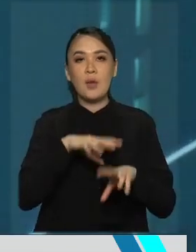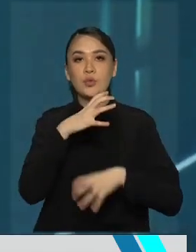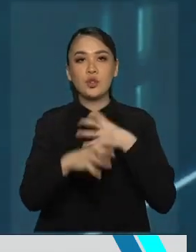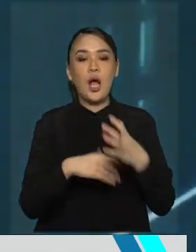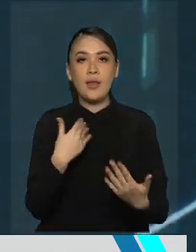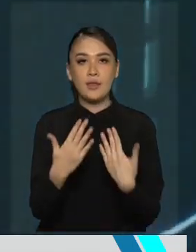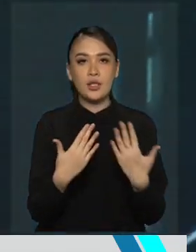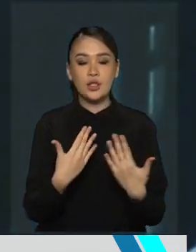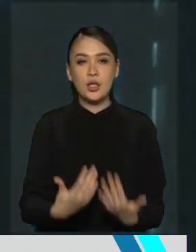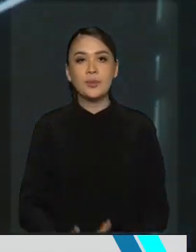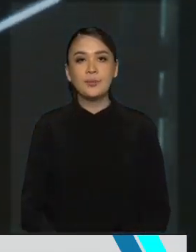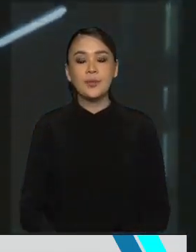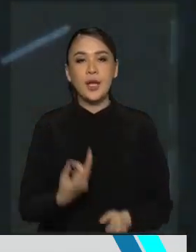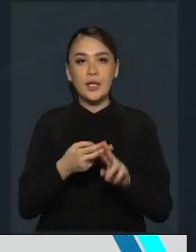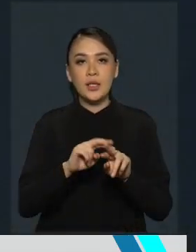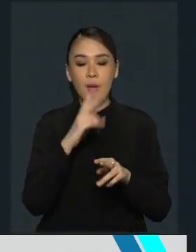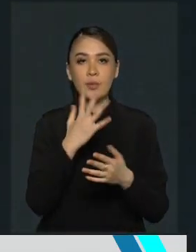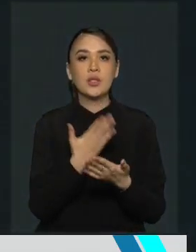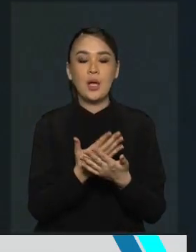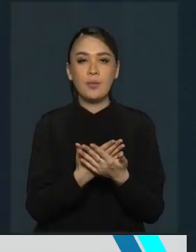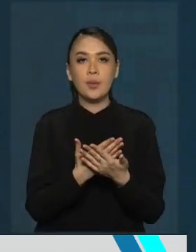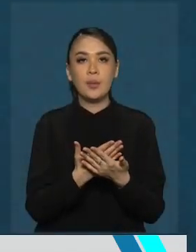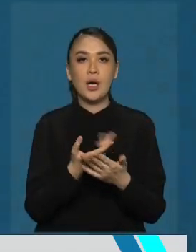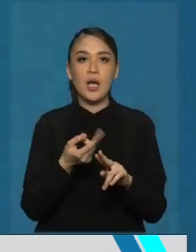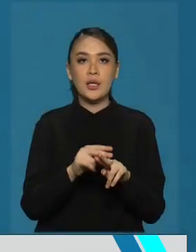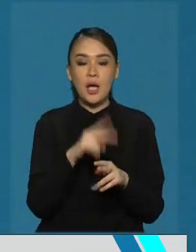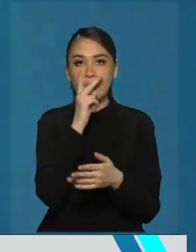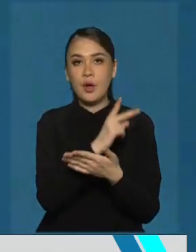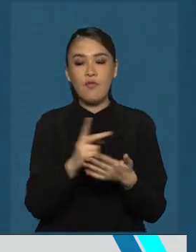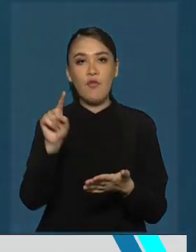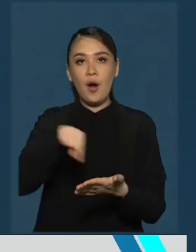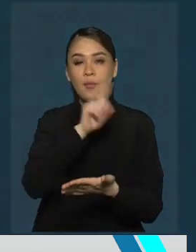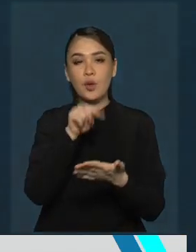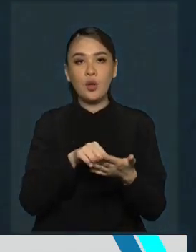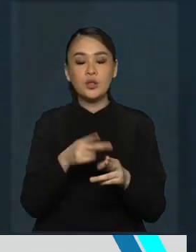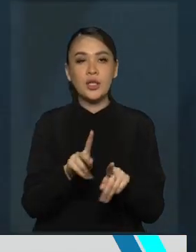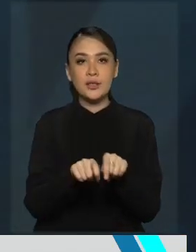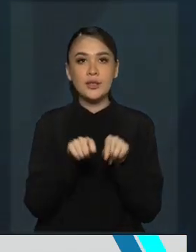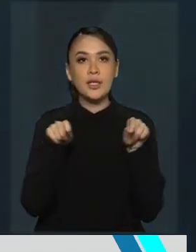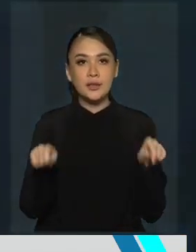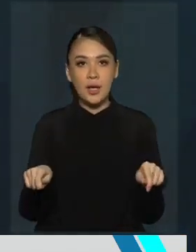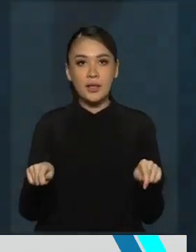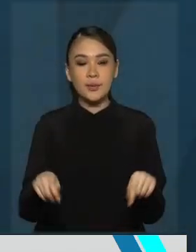отношений. В частности, например, ну, рассматривается такой вопрос создания